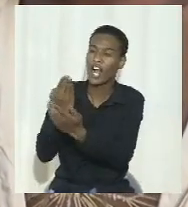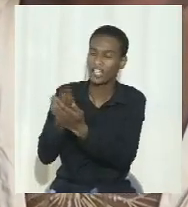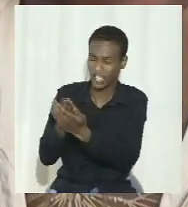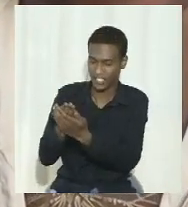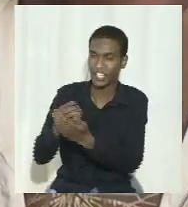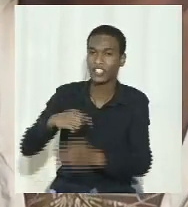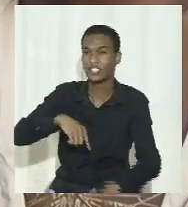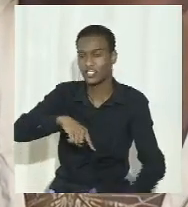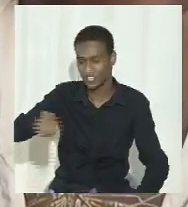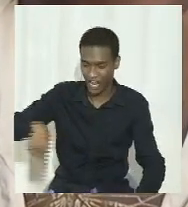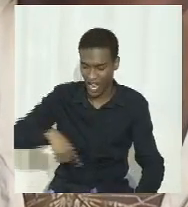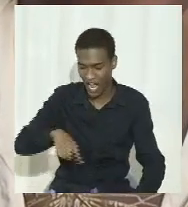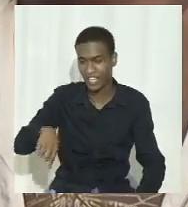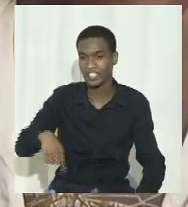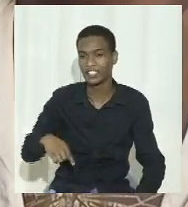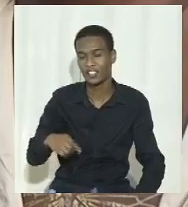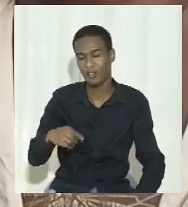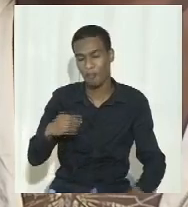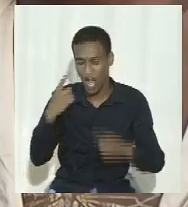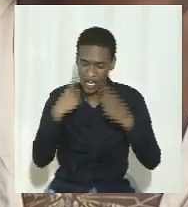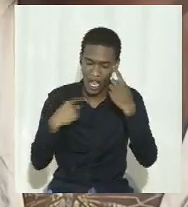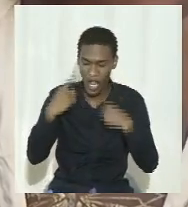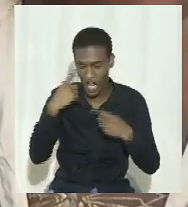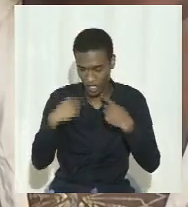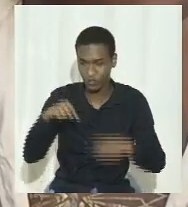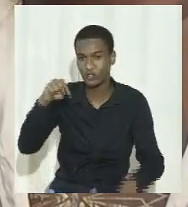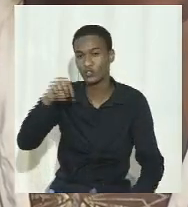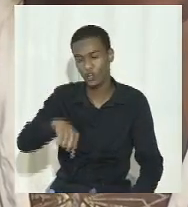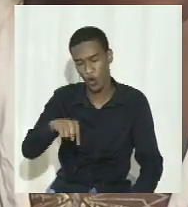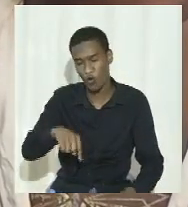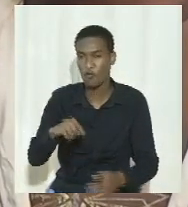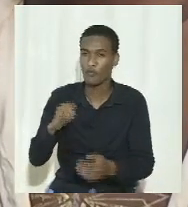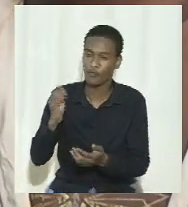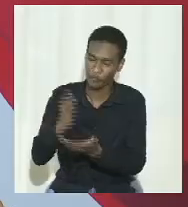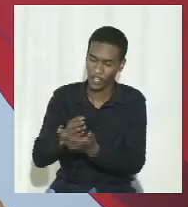hay ny fambolianay vilavilany toy valala toy.